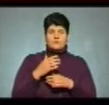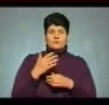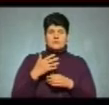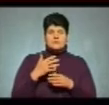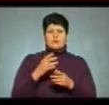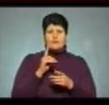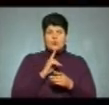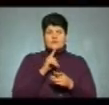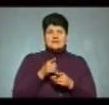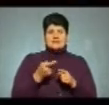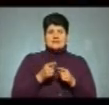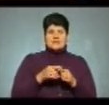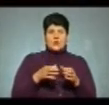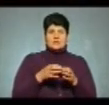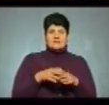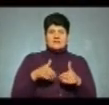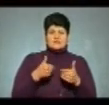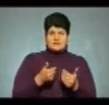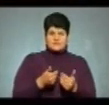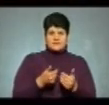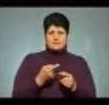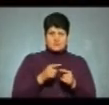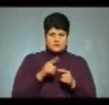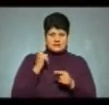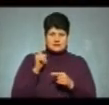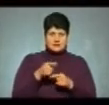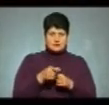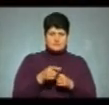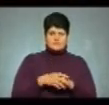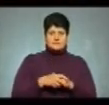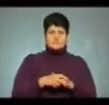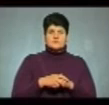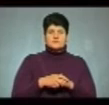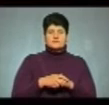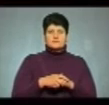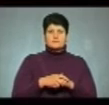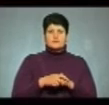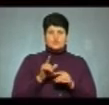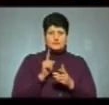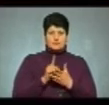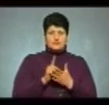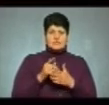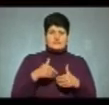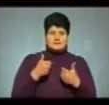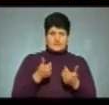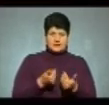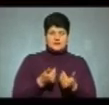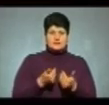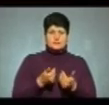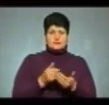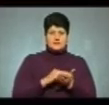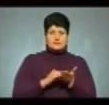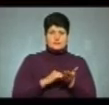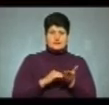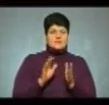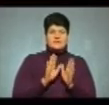колективне звернення, не буде, там, поки не буде, вони повідомлені про приладу обліку теплової енергії. Ви їх про це повідомили? Що вони мають таке звернення вам